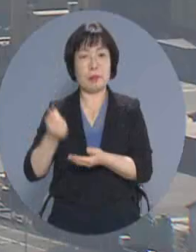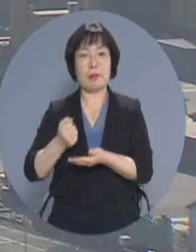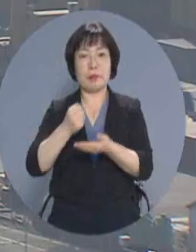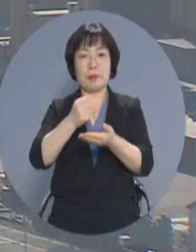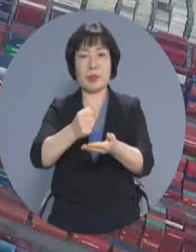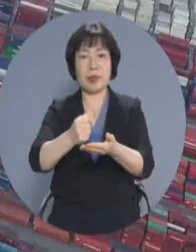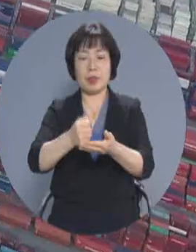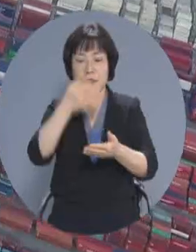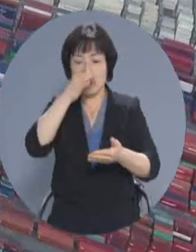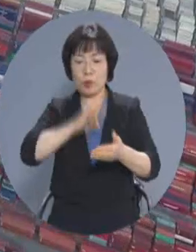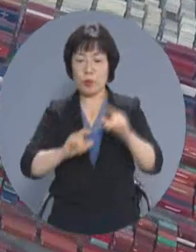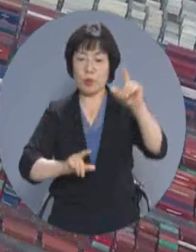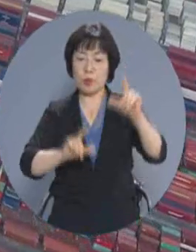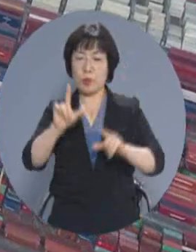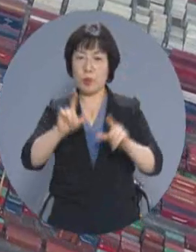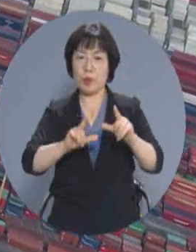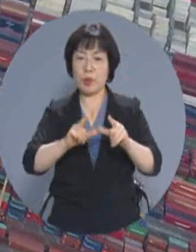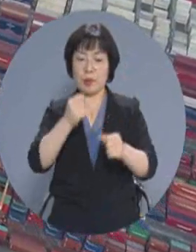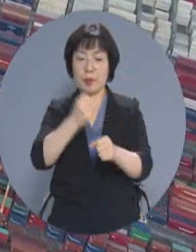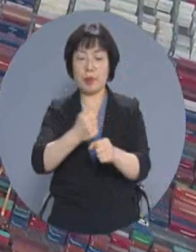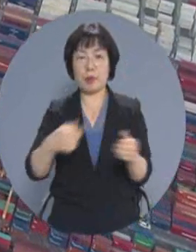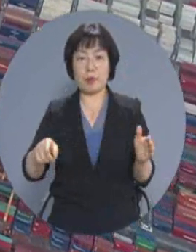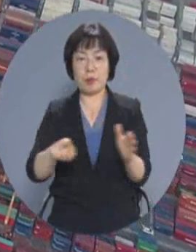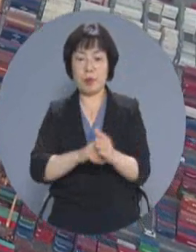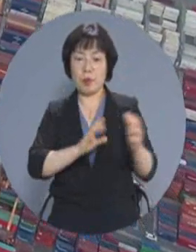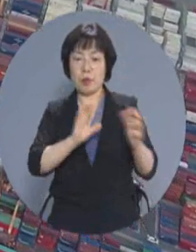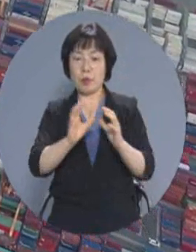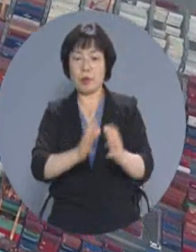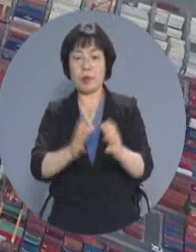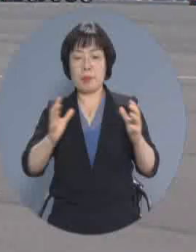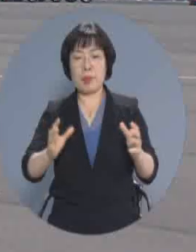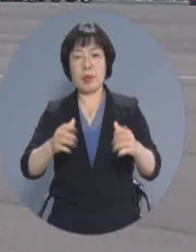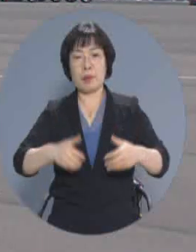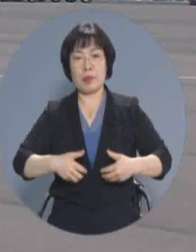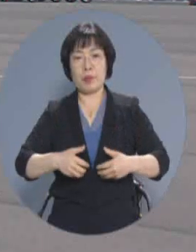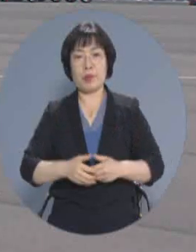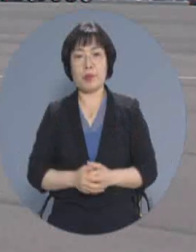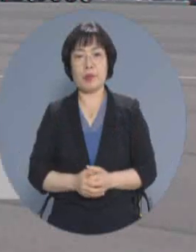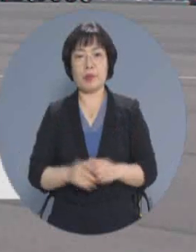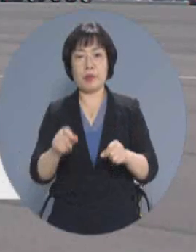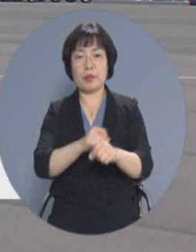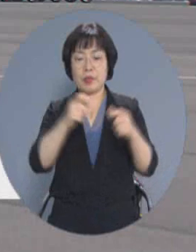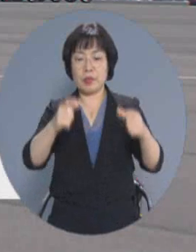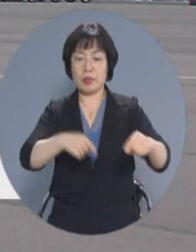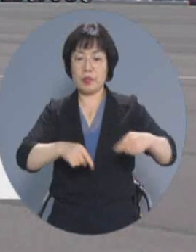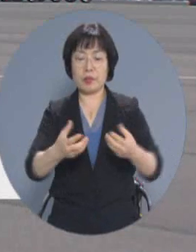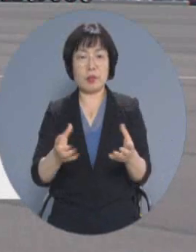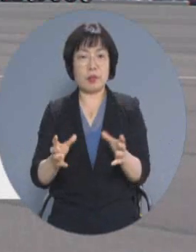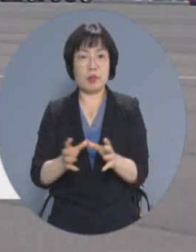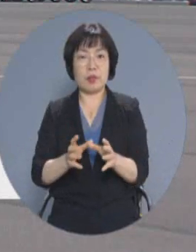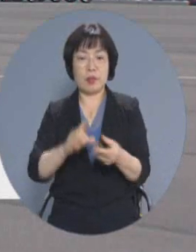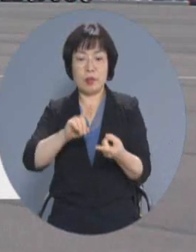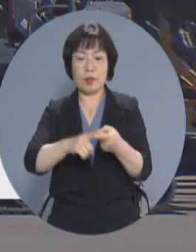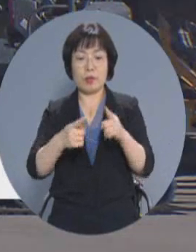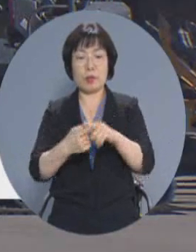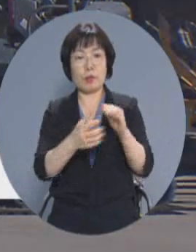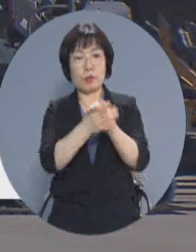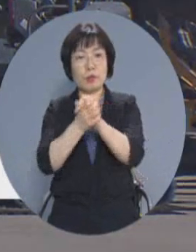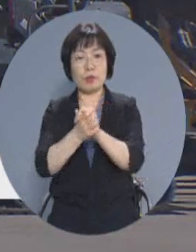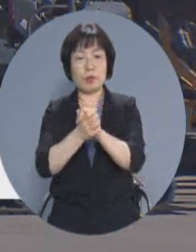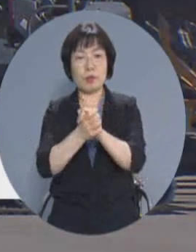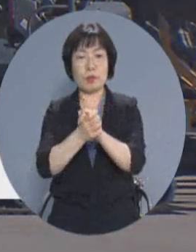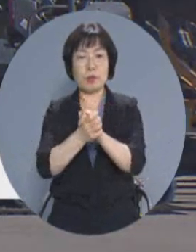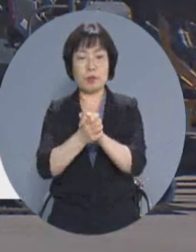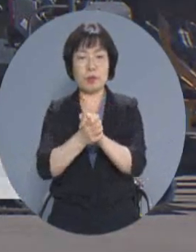계승하면서도 수익형 모델이 창출될 수 있도록 논의의 폭을 넓혀야 합니다. 특히 지역 정치권에서도 서로 협력하고 한